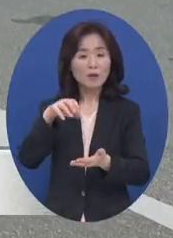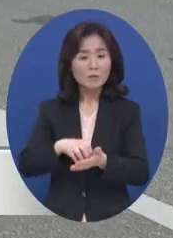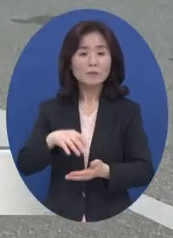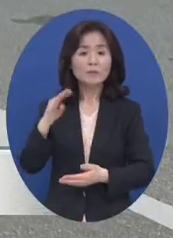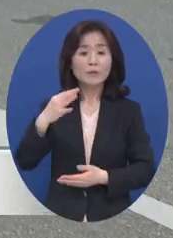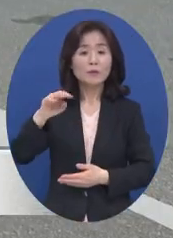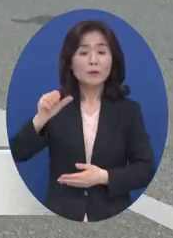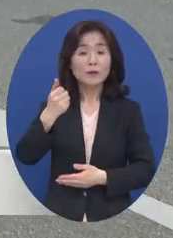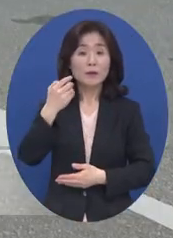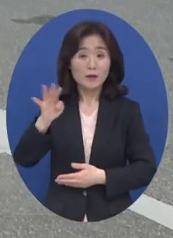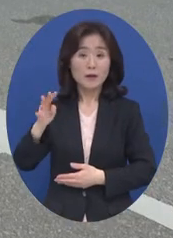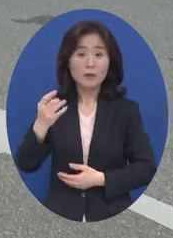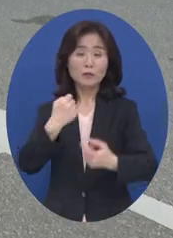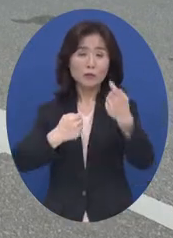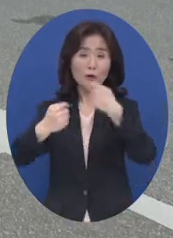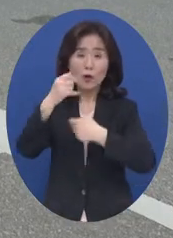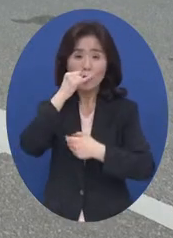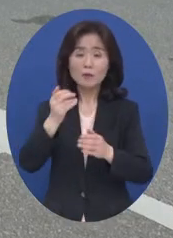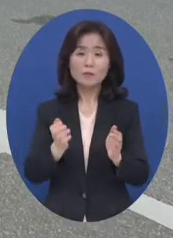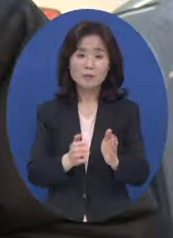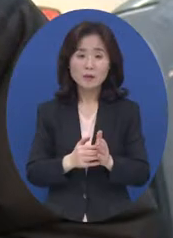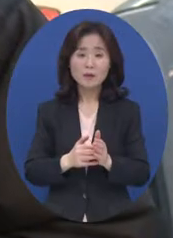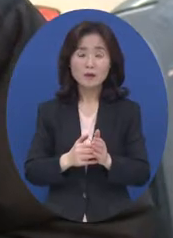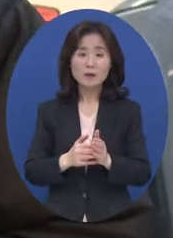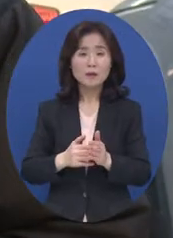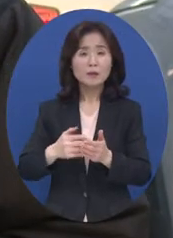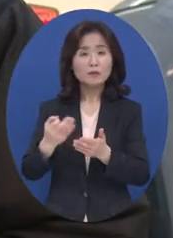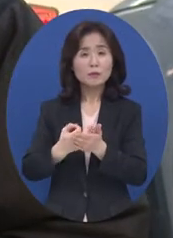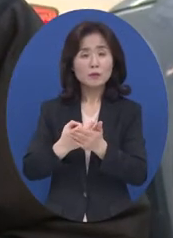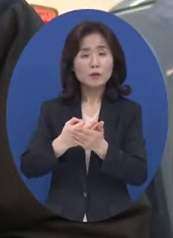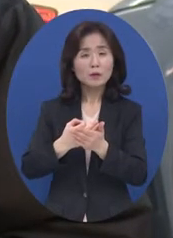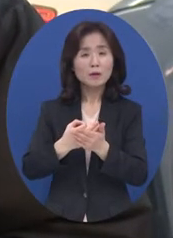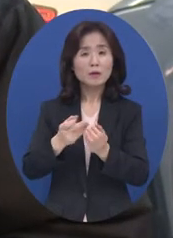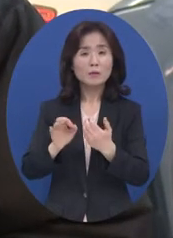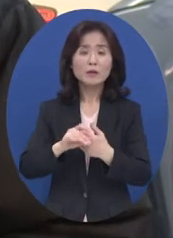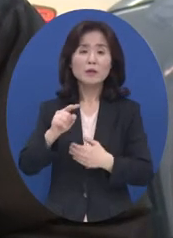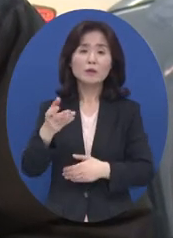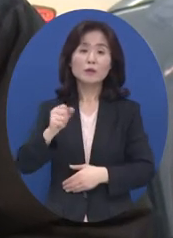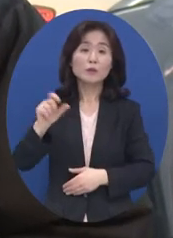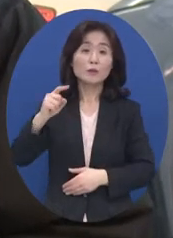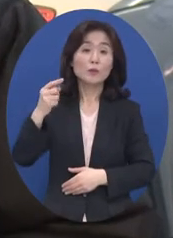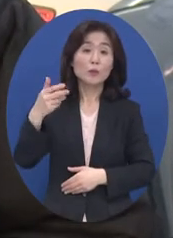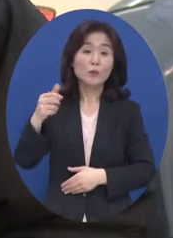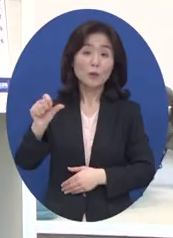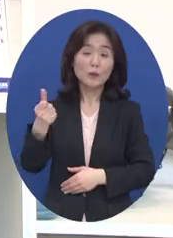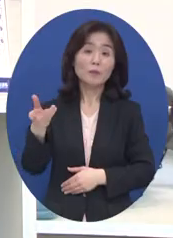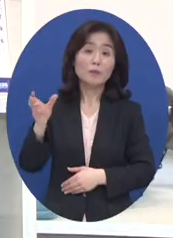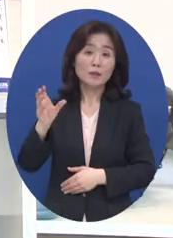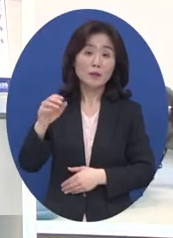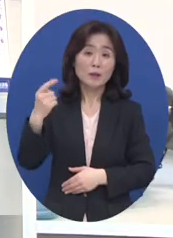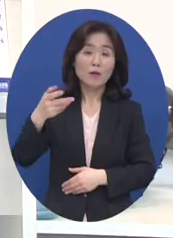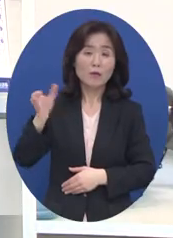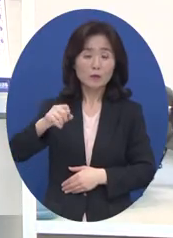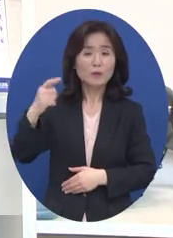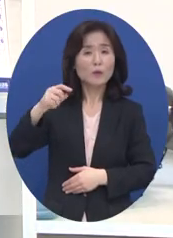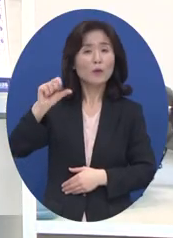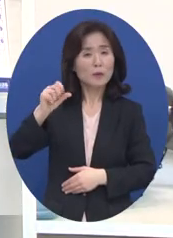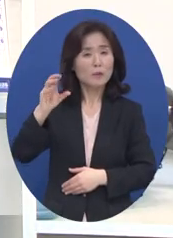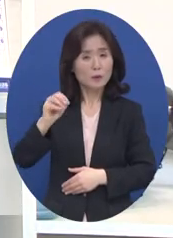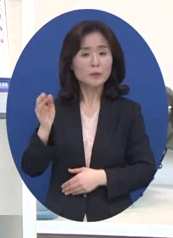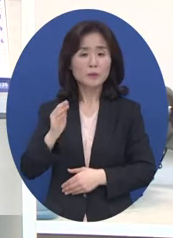주문이 접수됐습니다. 매출로 따지면 약 1억 1,500만 원의 기록입니다. 하루 만에